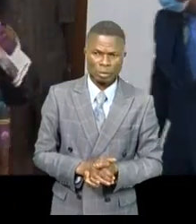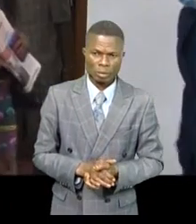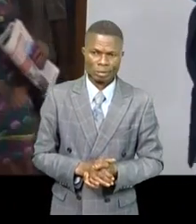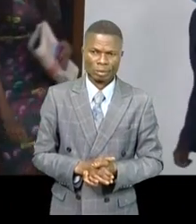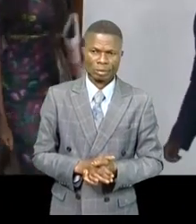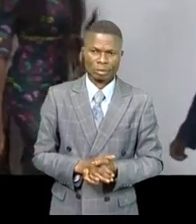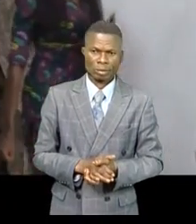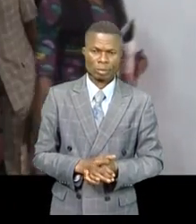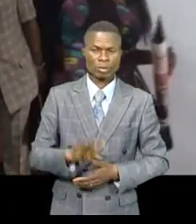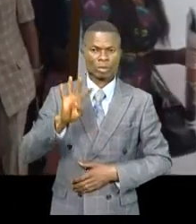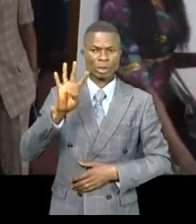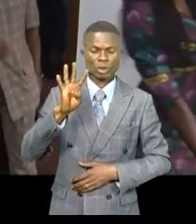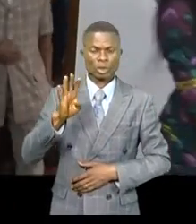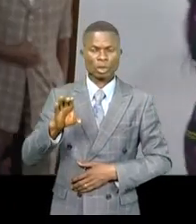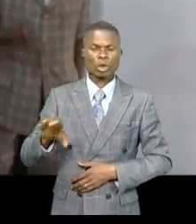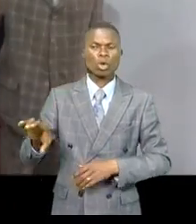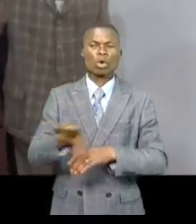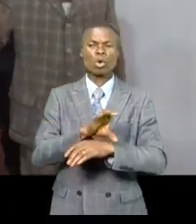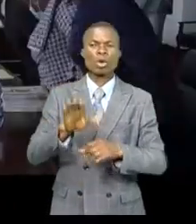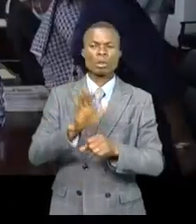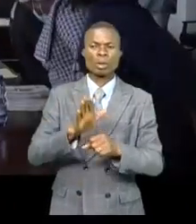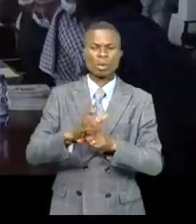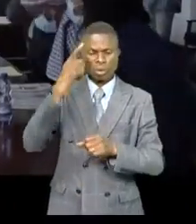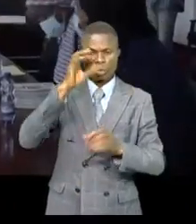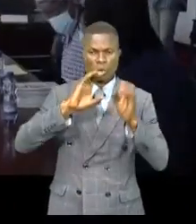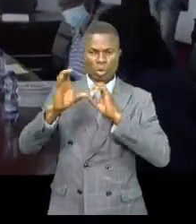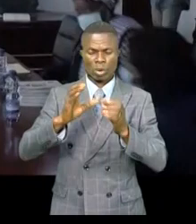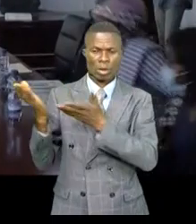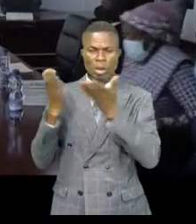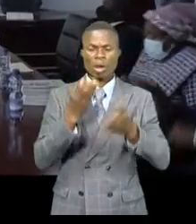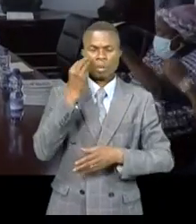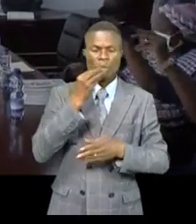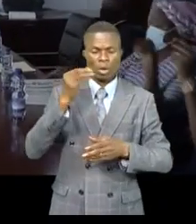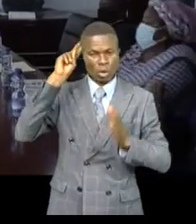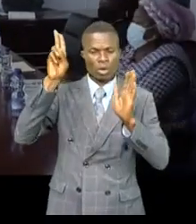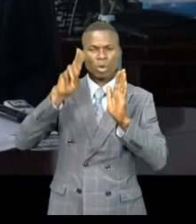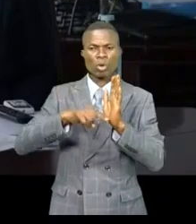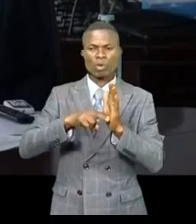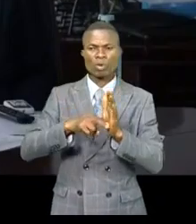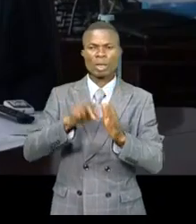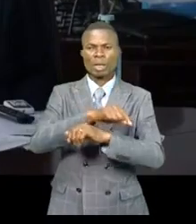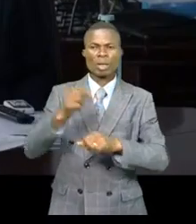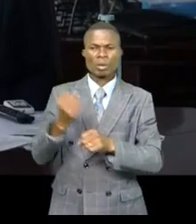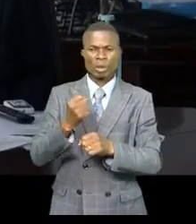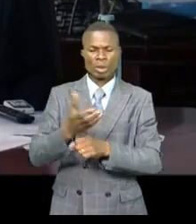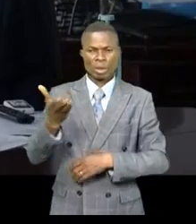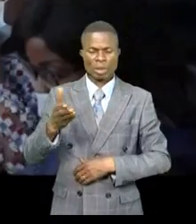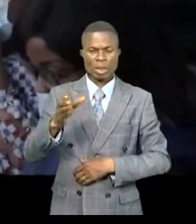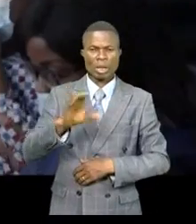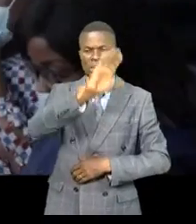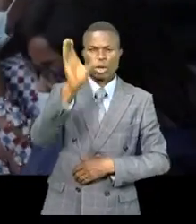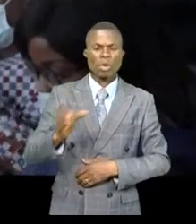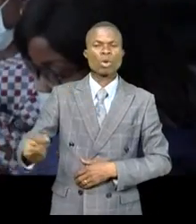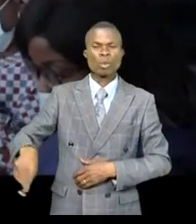C'est un jeudi chargé pour le ministre de la Communication et Médias, porte-parole du gouvernement, dans son cabinet de travail situé dans la commune de La Gombe,